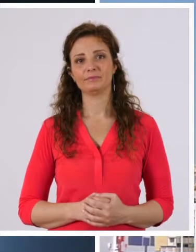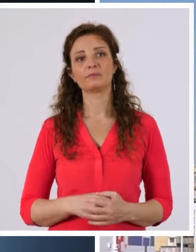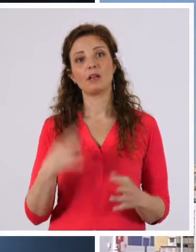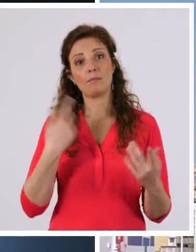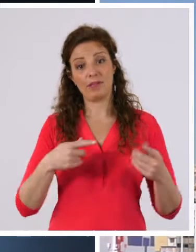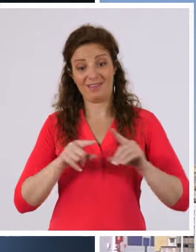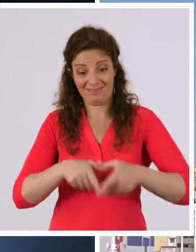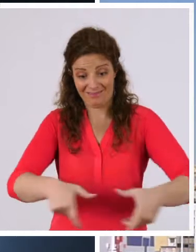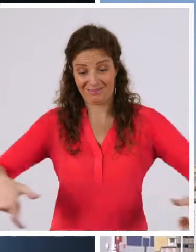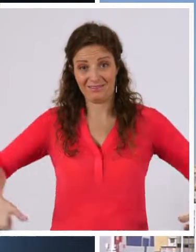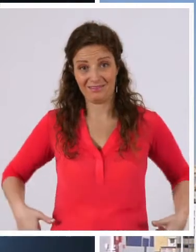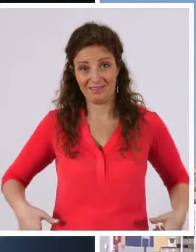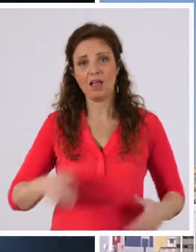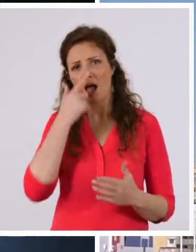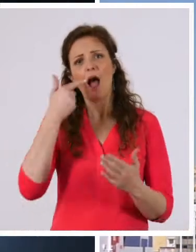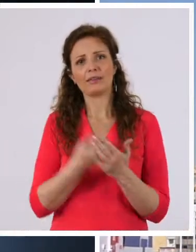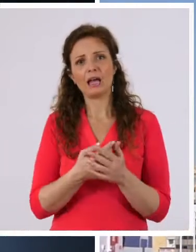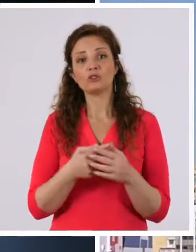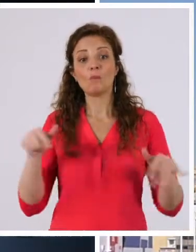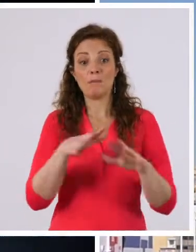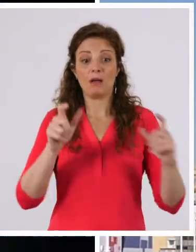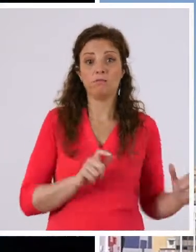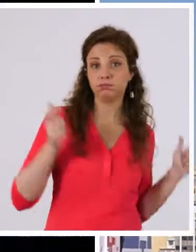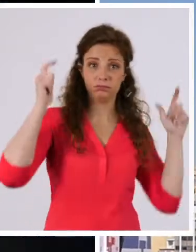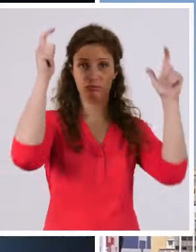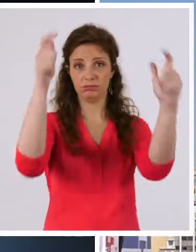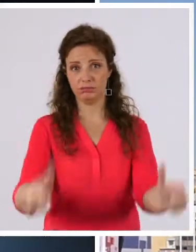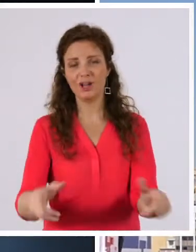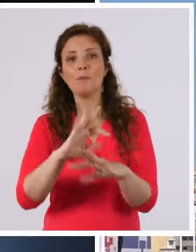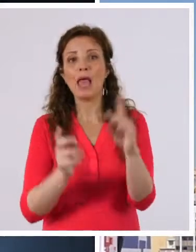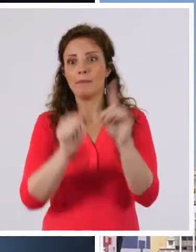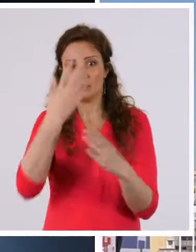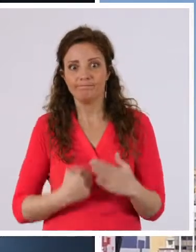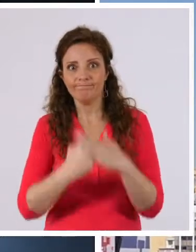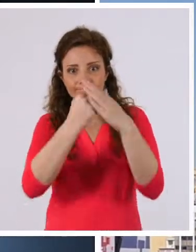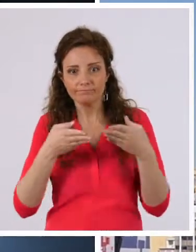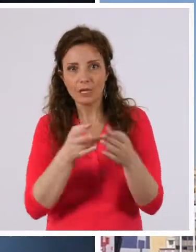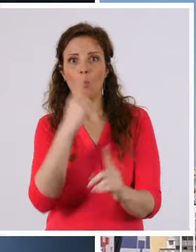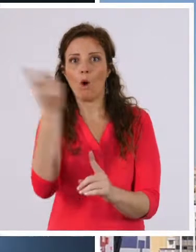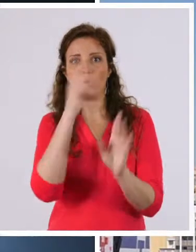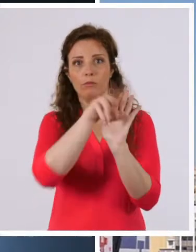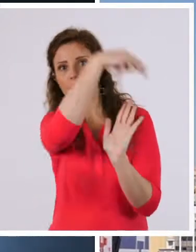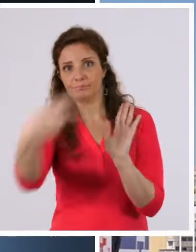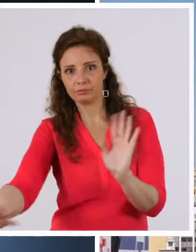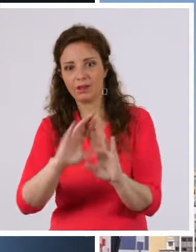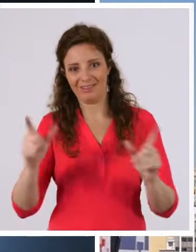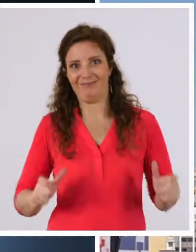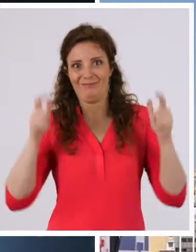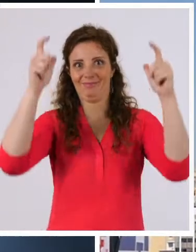Questo tipo di salvagente può essere lanciato in mare come primo intervento di soccorso ad una persona caduta fuori